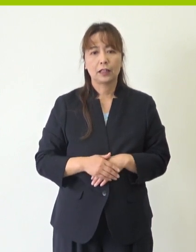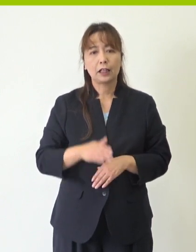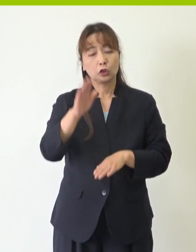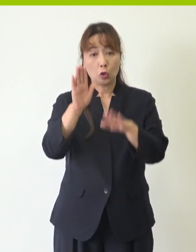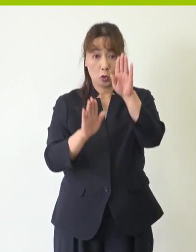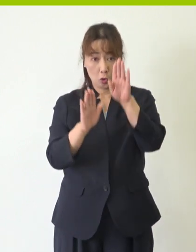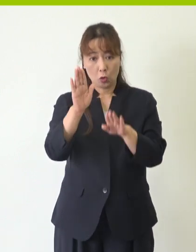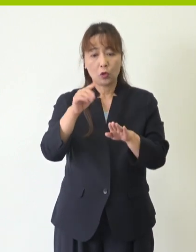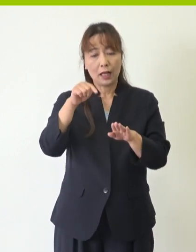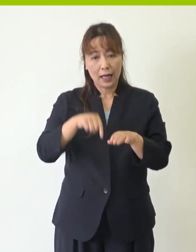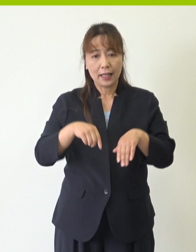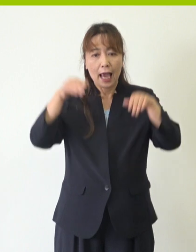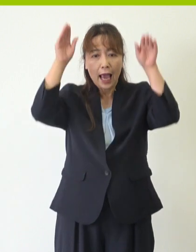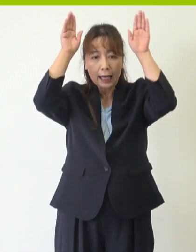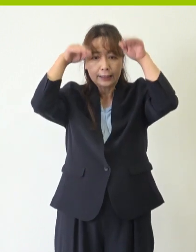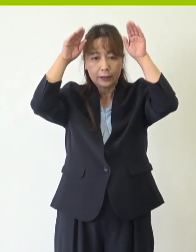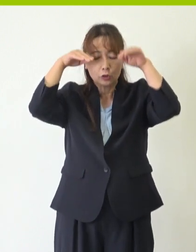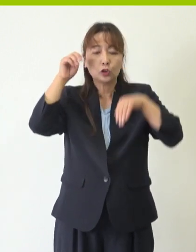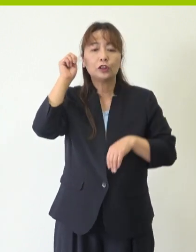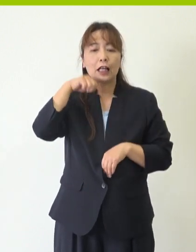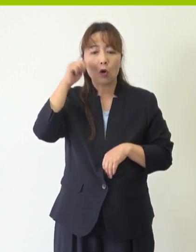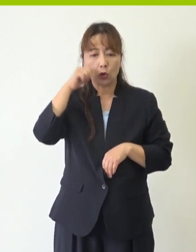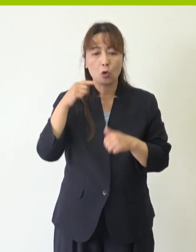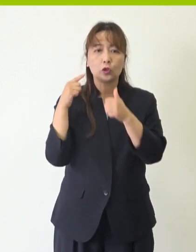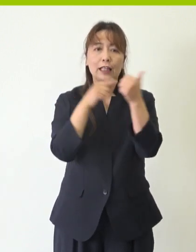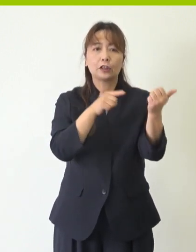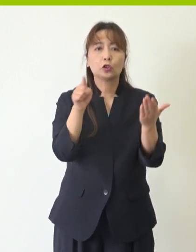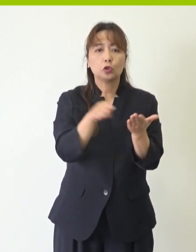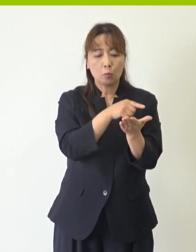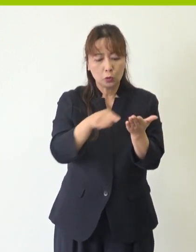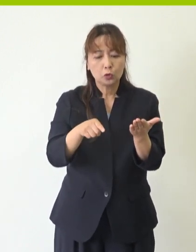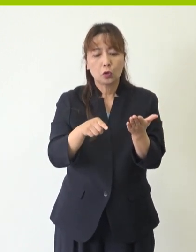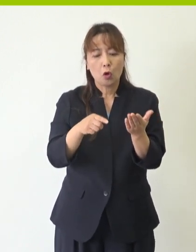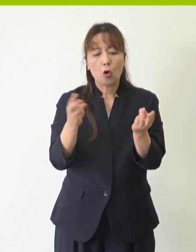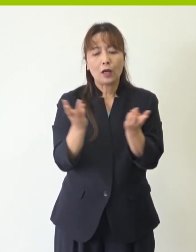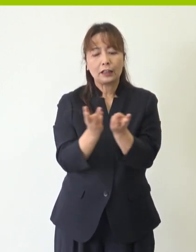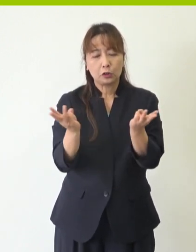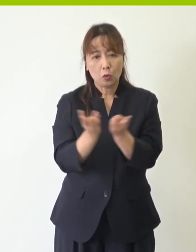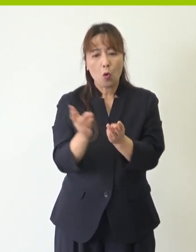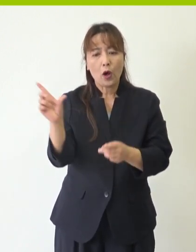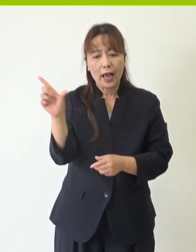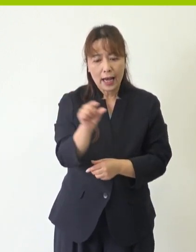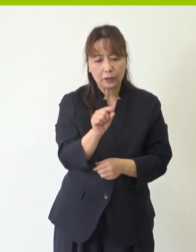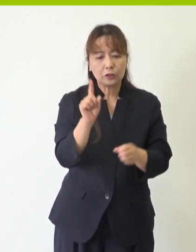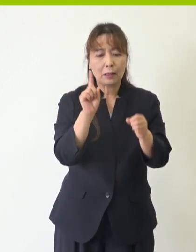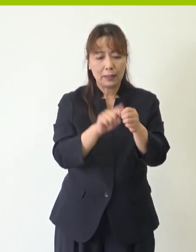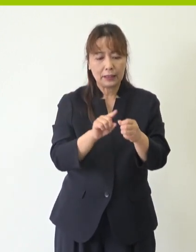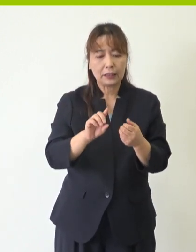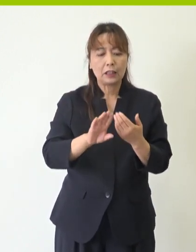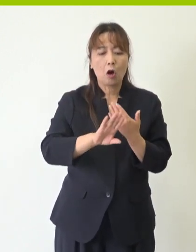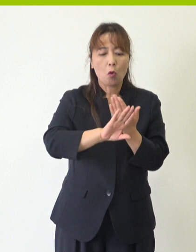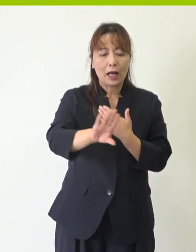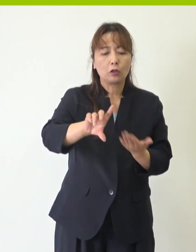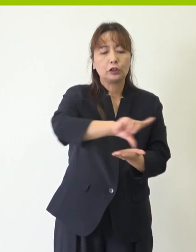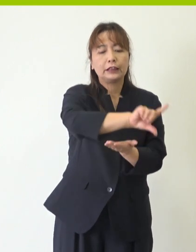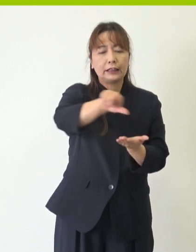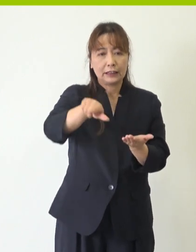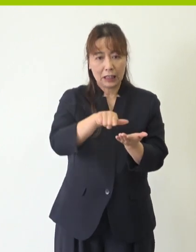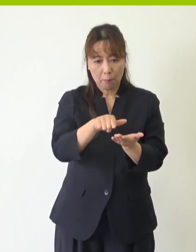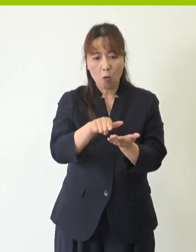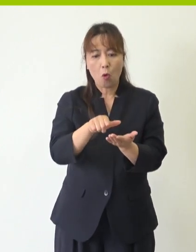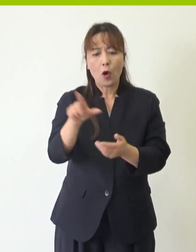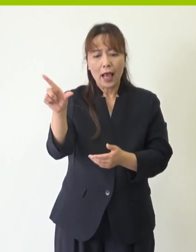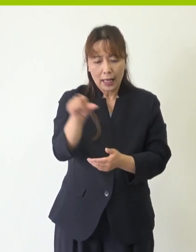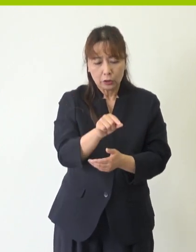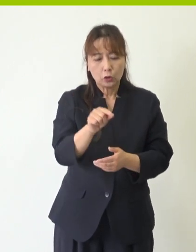でですね犬猫の殺処分ならなるべくうなくしていきたいということで今全国の自治体でも殺処分を減らすという